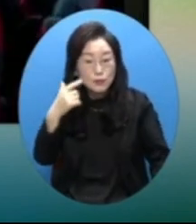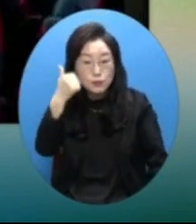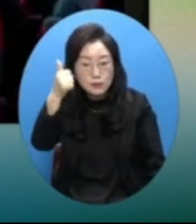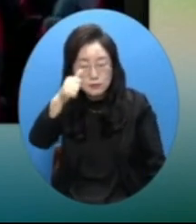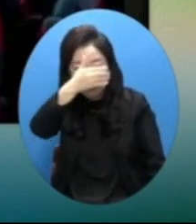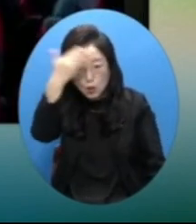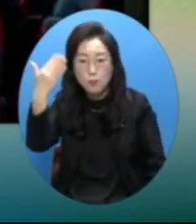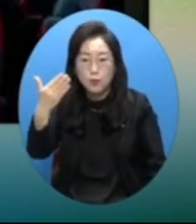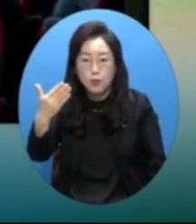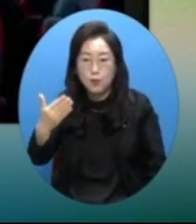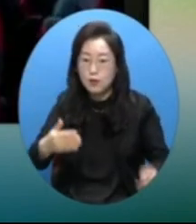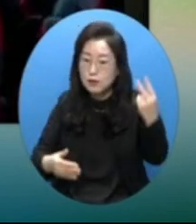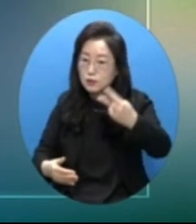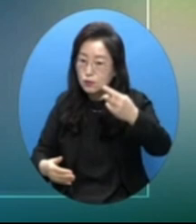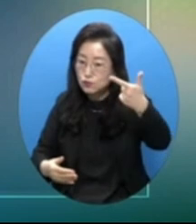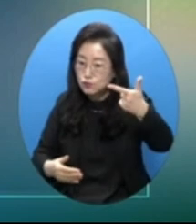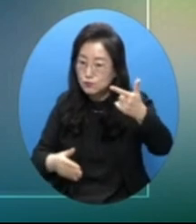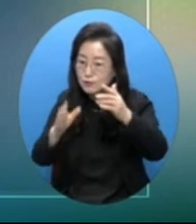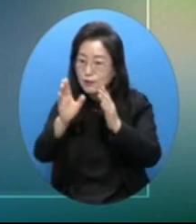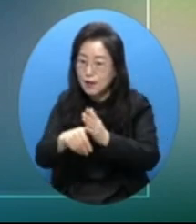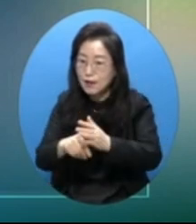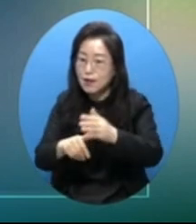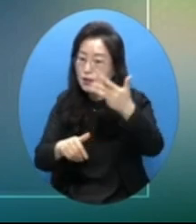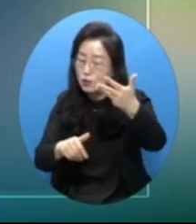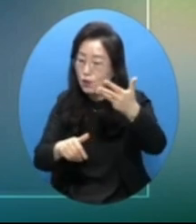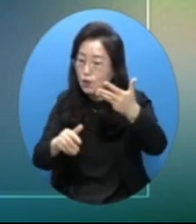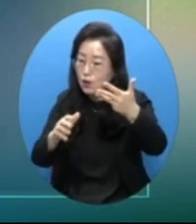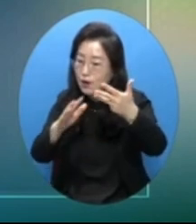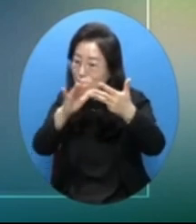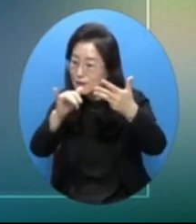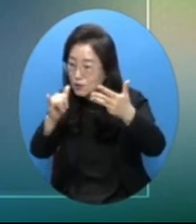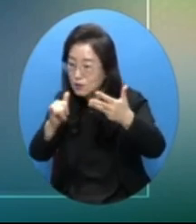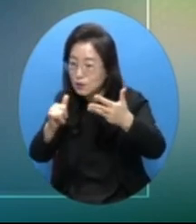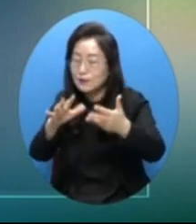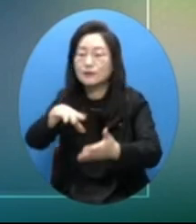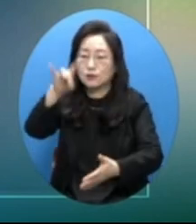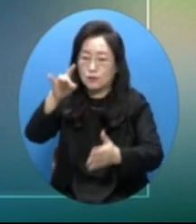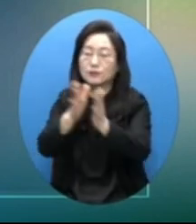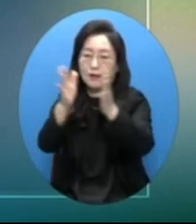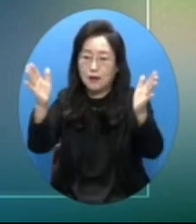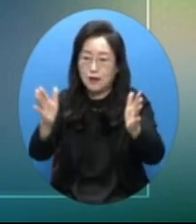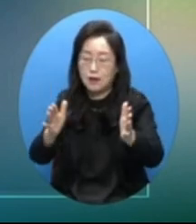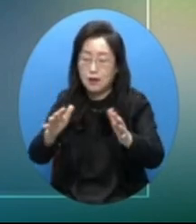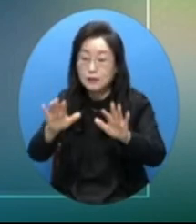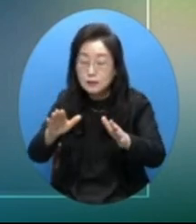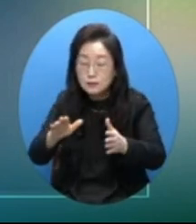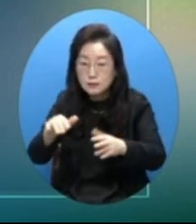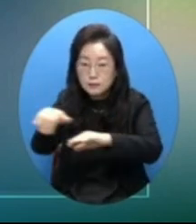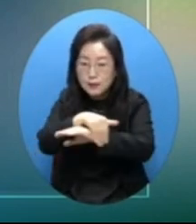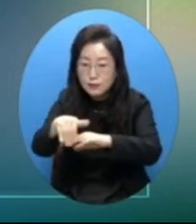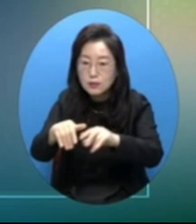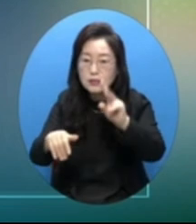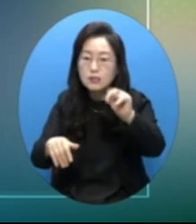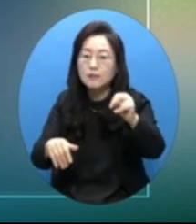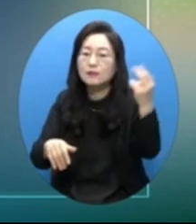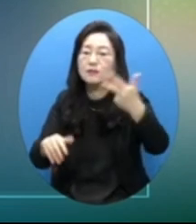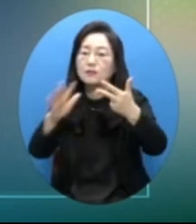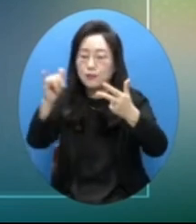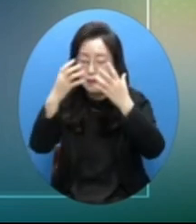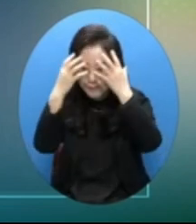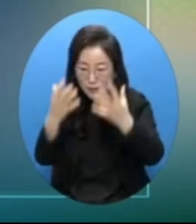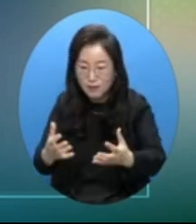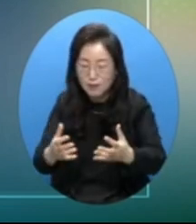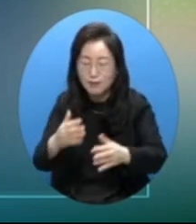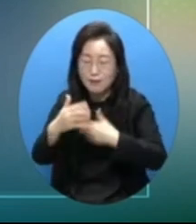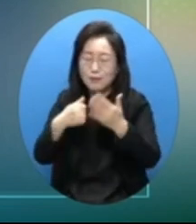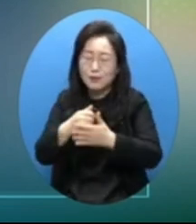2002년도 8가정으로 시작해 가지고 제가 오늘 확인해 보니까 추석 교회는 27,000명입니다 하나님께서 놀란